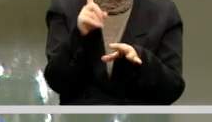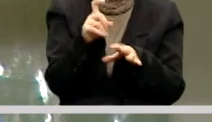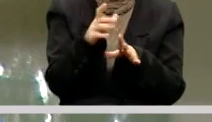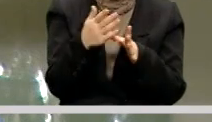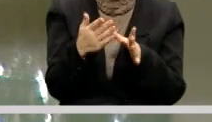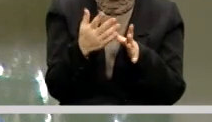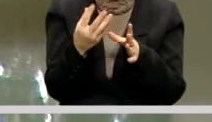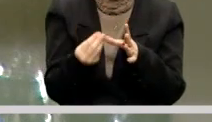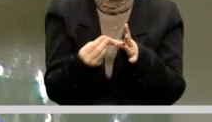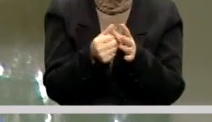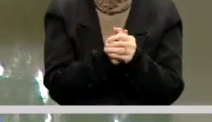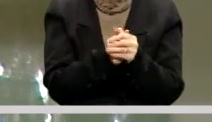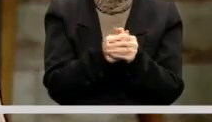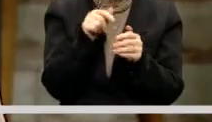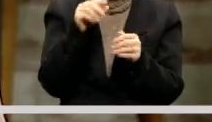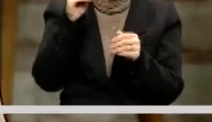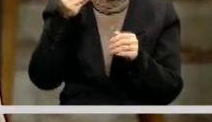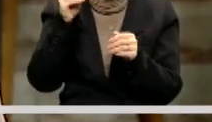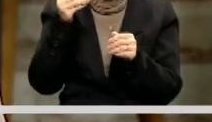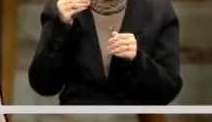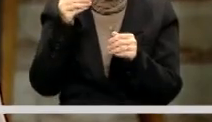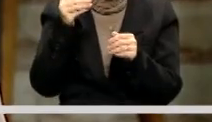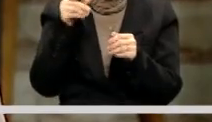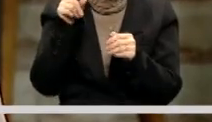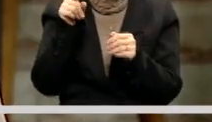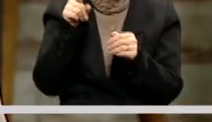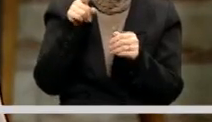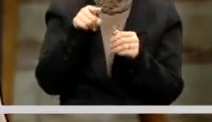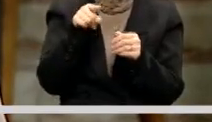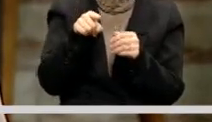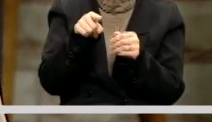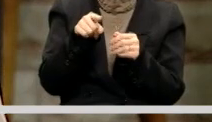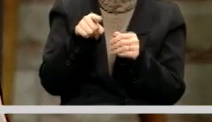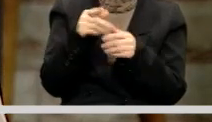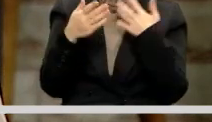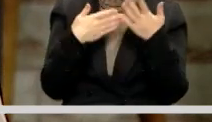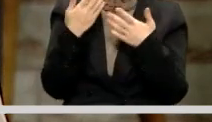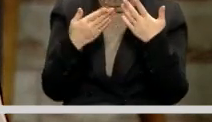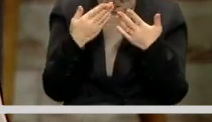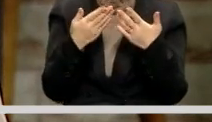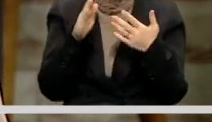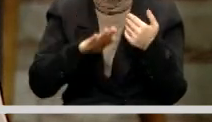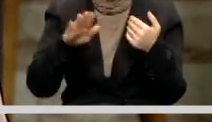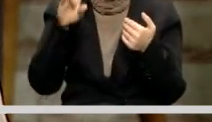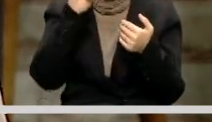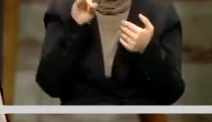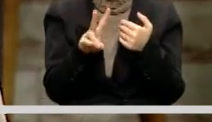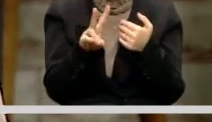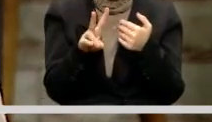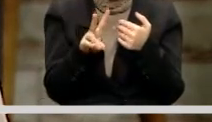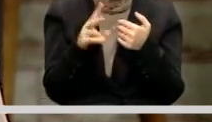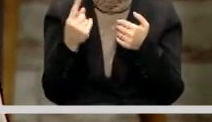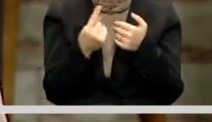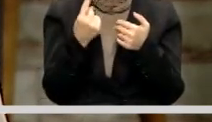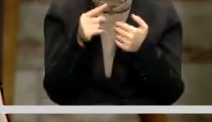oluyor? Şimdi bunu bebekler üzerinde bahsedersek daha iyi olacak. Genellikle çocuklukta gördüğümüz davranışsal bir